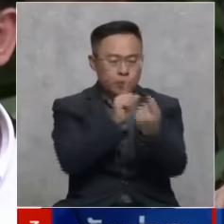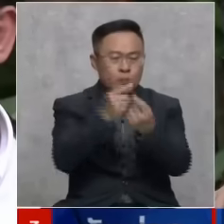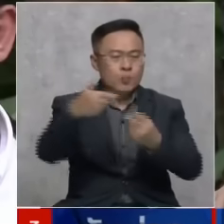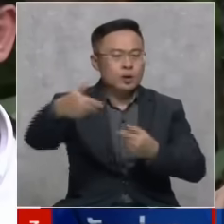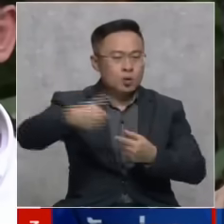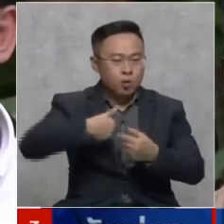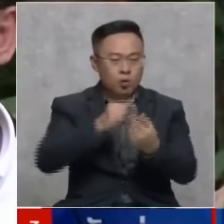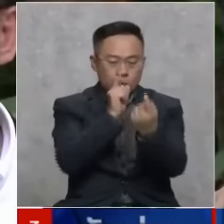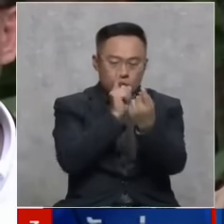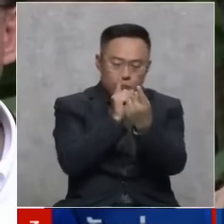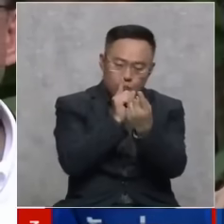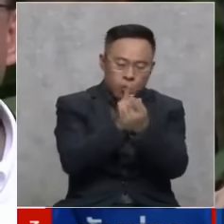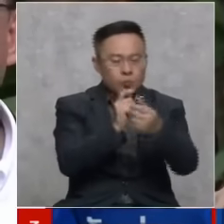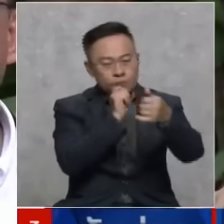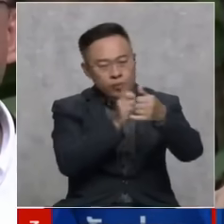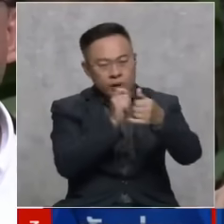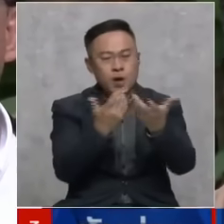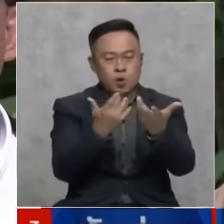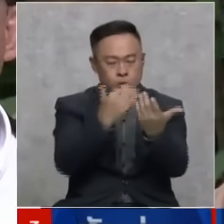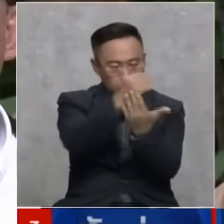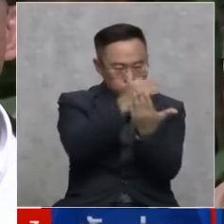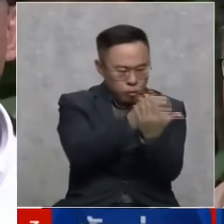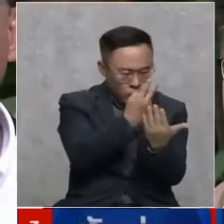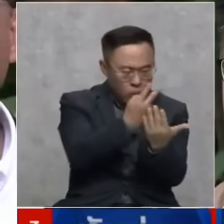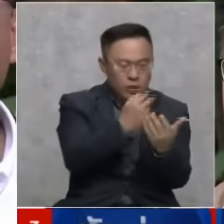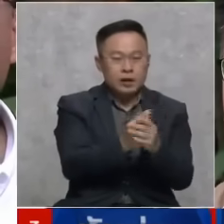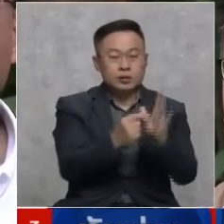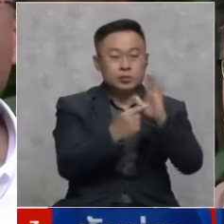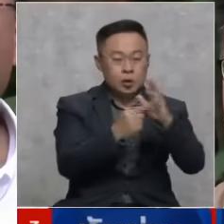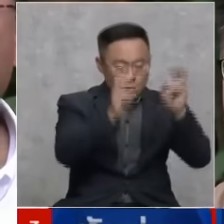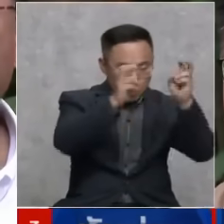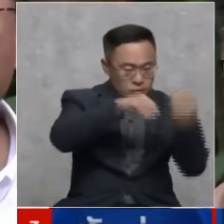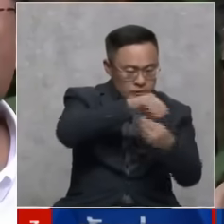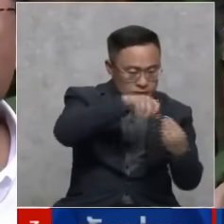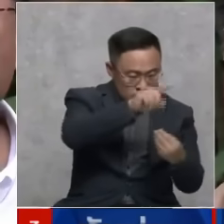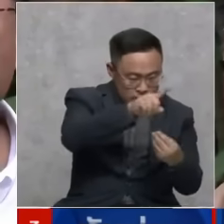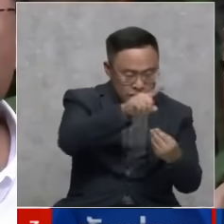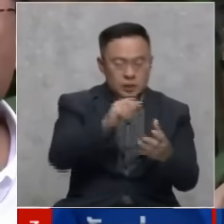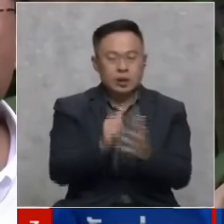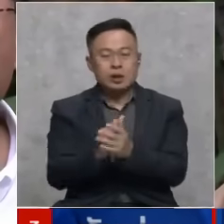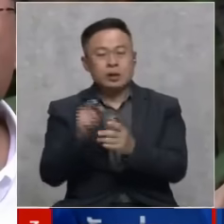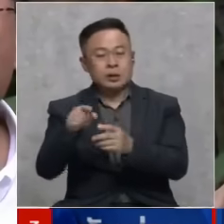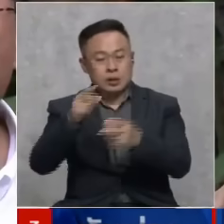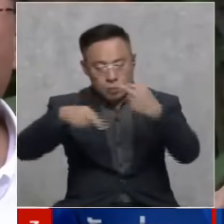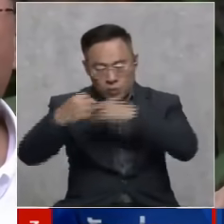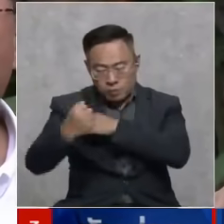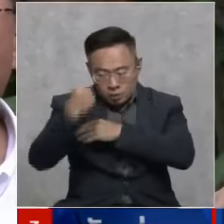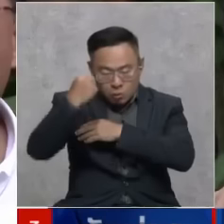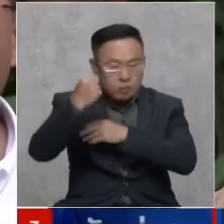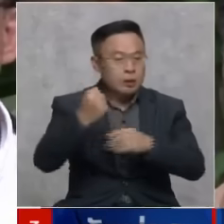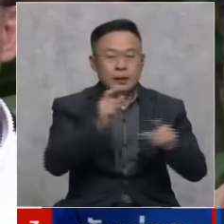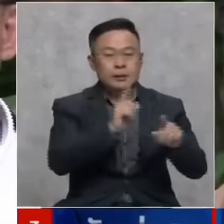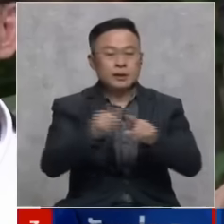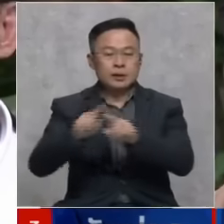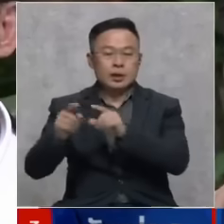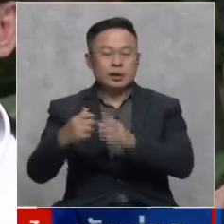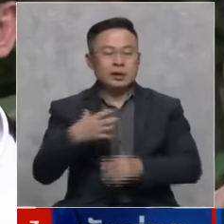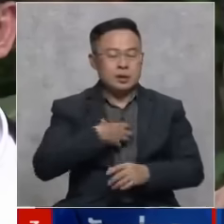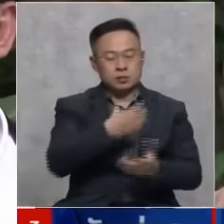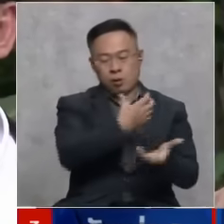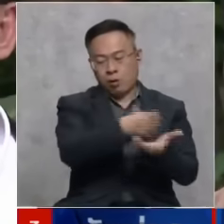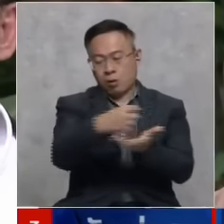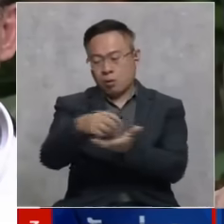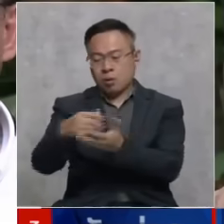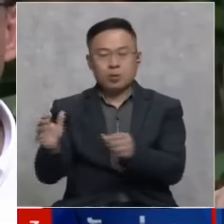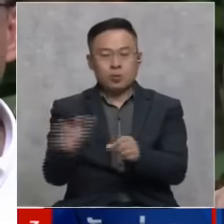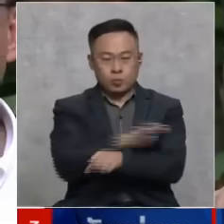คือไม่อยากให้เป็นประเด็นเดียวกันบางสื่ออาจจะพูดเรื่องเศรษฐกิจบางสื่ออาจจะพูดเรื่องของความมั่นคงซึ่งอยากจะพูดให้มันครบหมดเลยอ่ะ